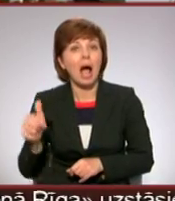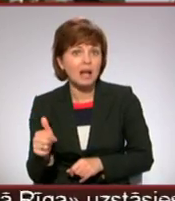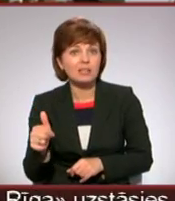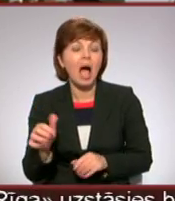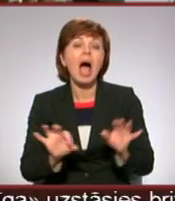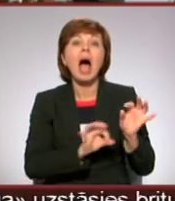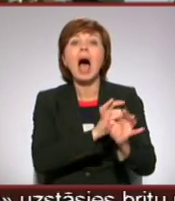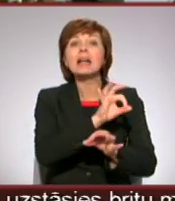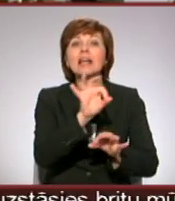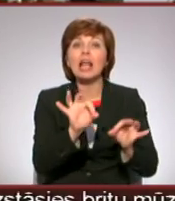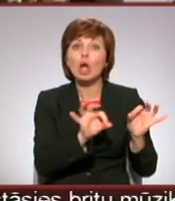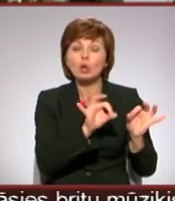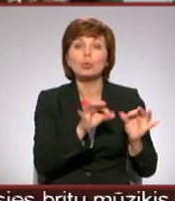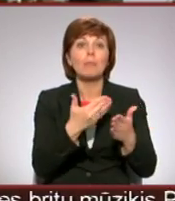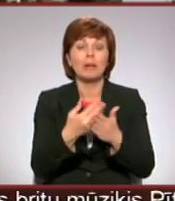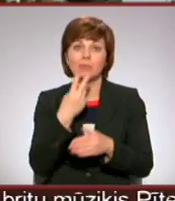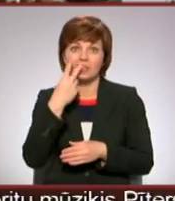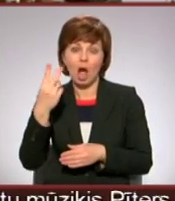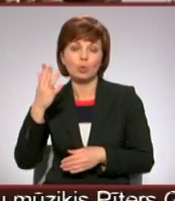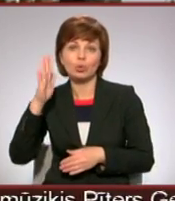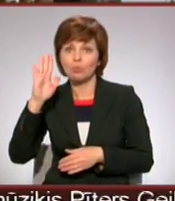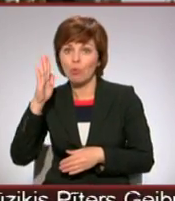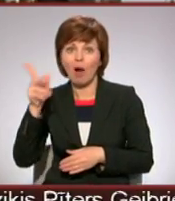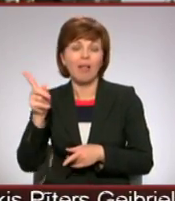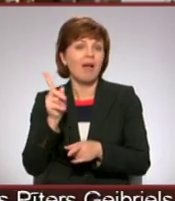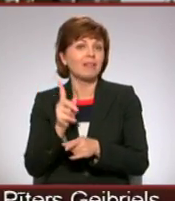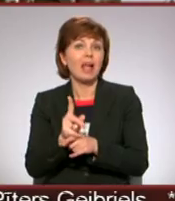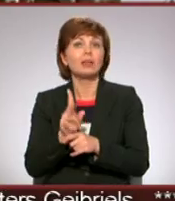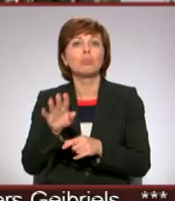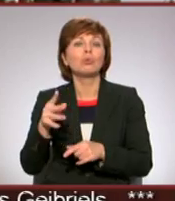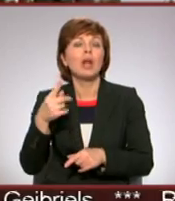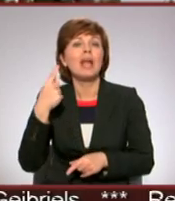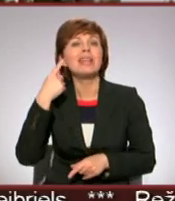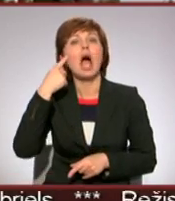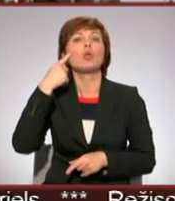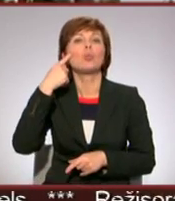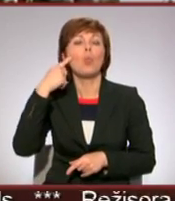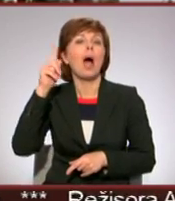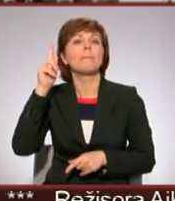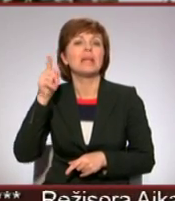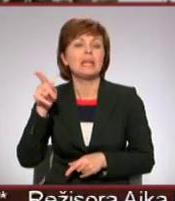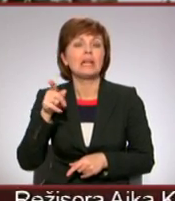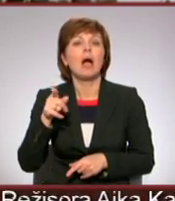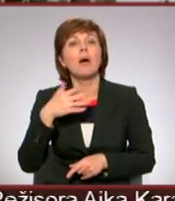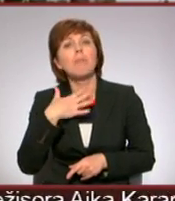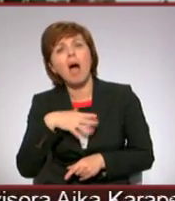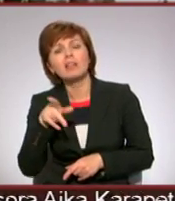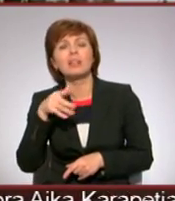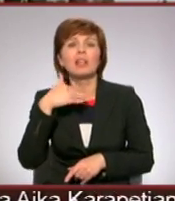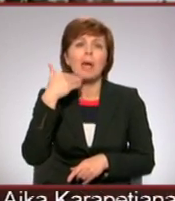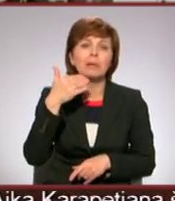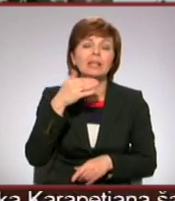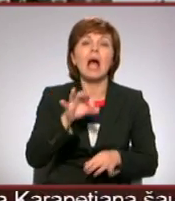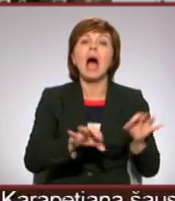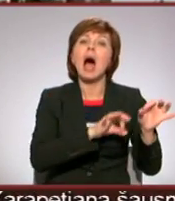Arhitektūra, skatoties spogulī, saprot, ka viņa nedrīkst būt tik iedomīga kā māksla, kura var atļauties patikt, nepatikt. Arhitektūra